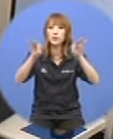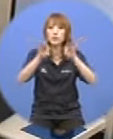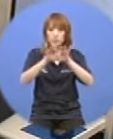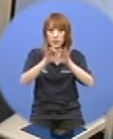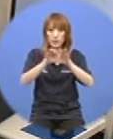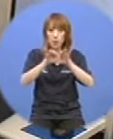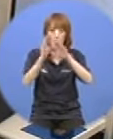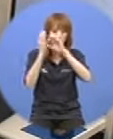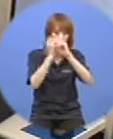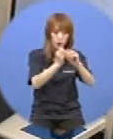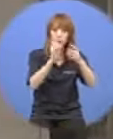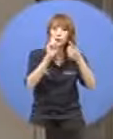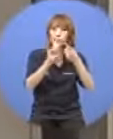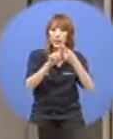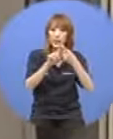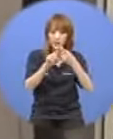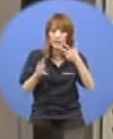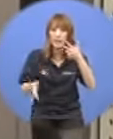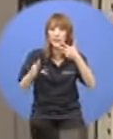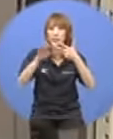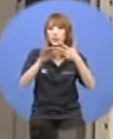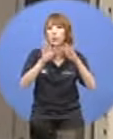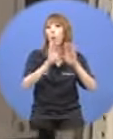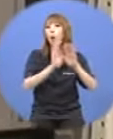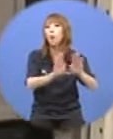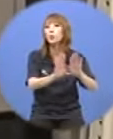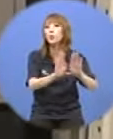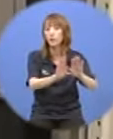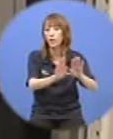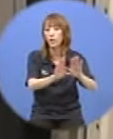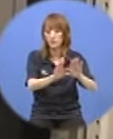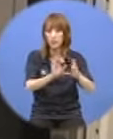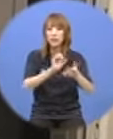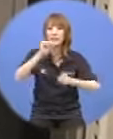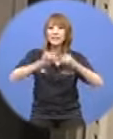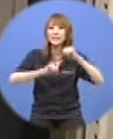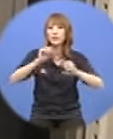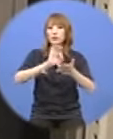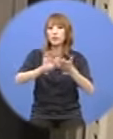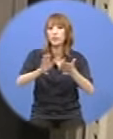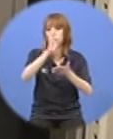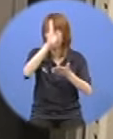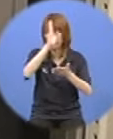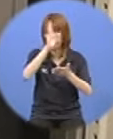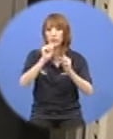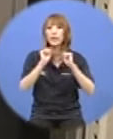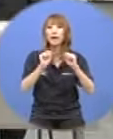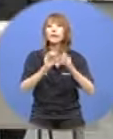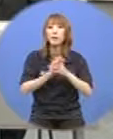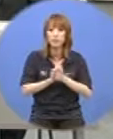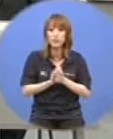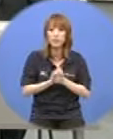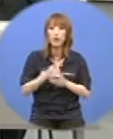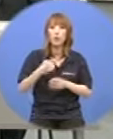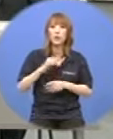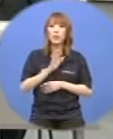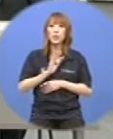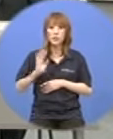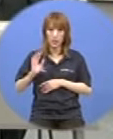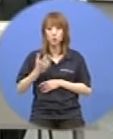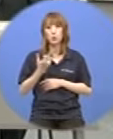的にそこ の施設に置いといて、でどうぞよかったら使ってください、はい、いうようなこともやってますね、 はい、我々も